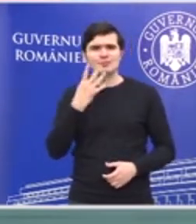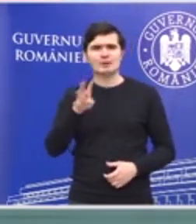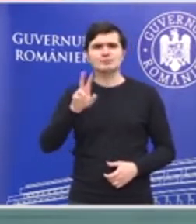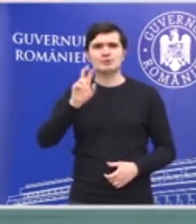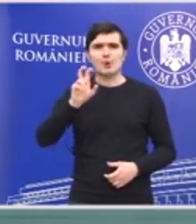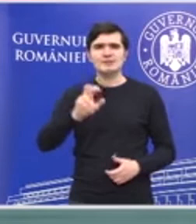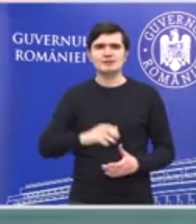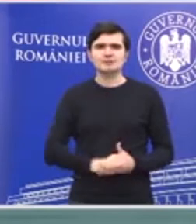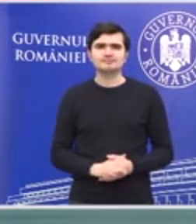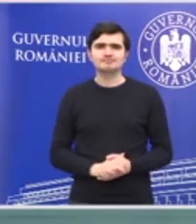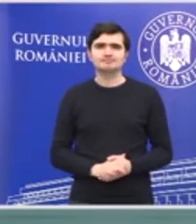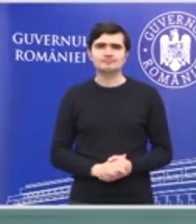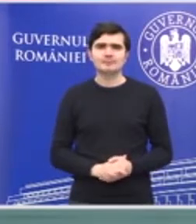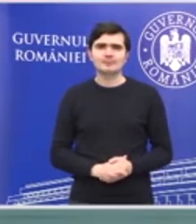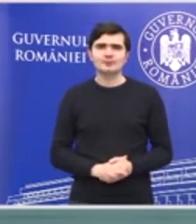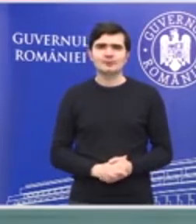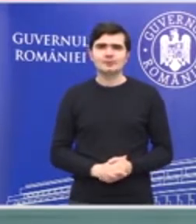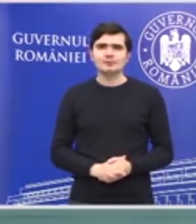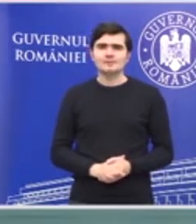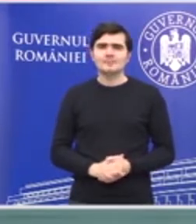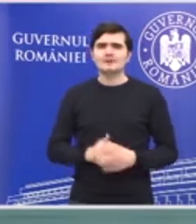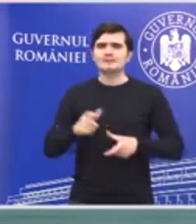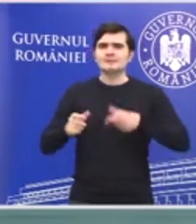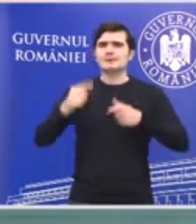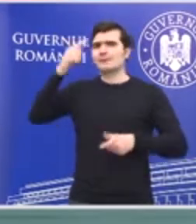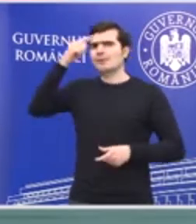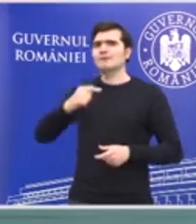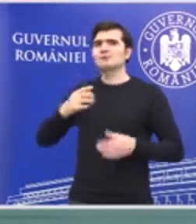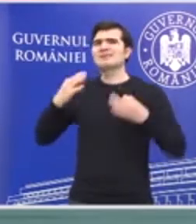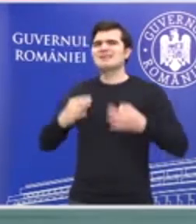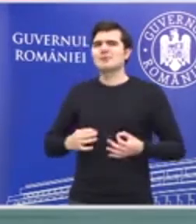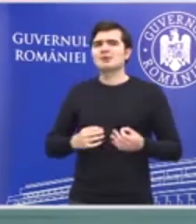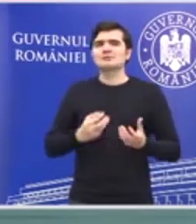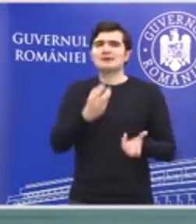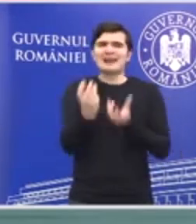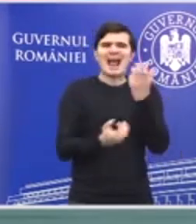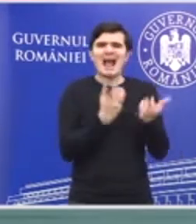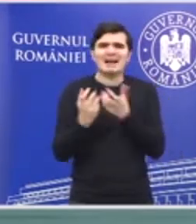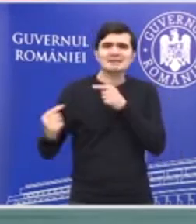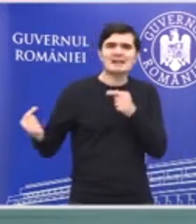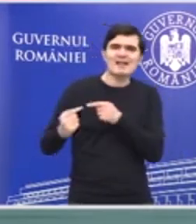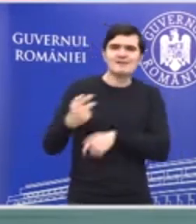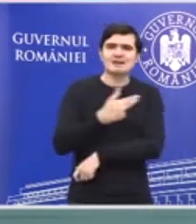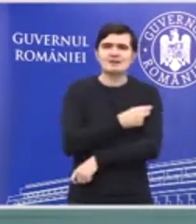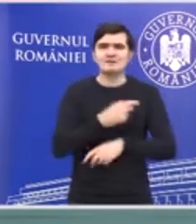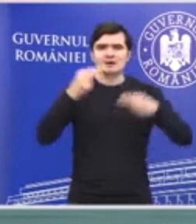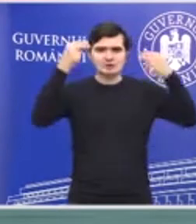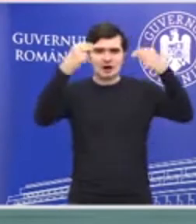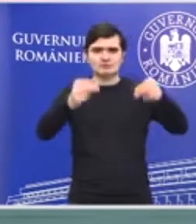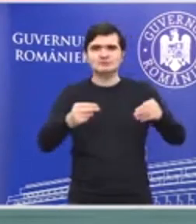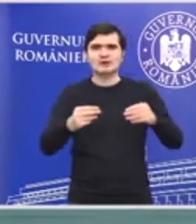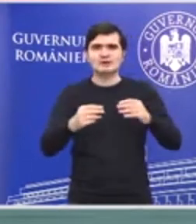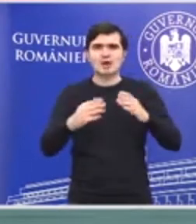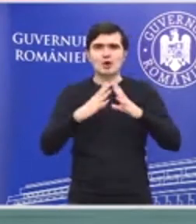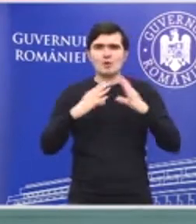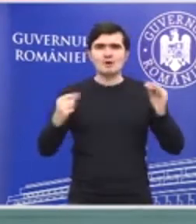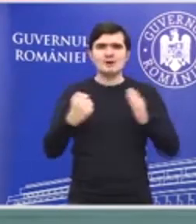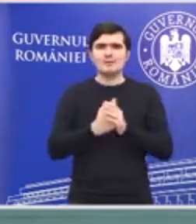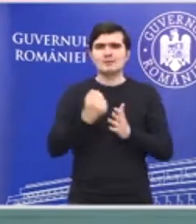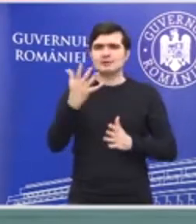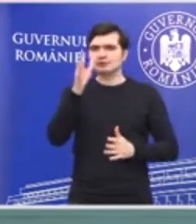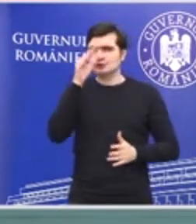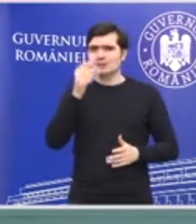480. Profilul de siguranță. Reacțiile adverse raportate la nivel național până la data de 5 aprilie au fost